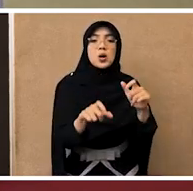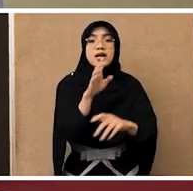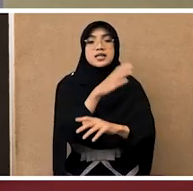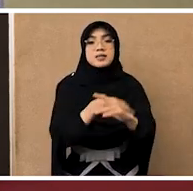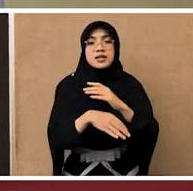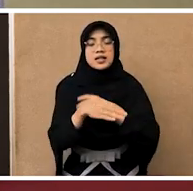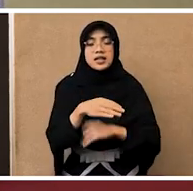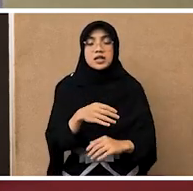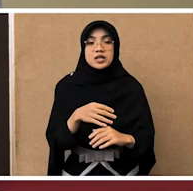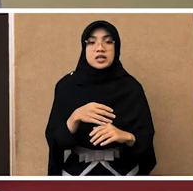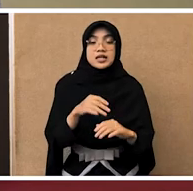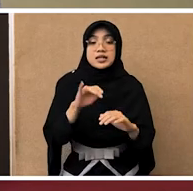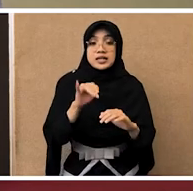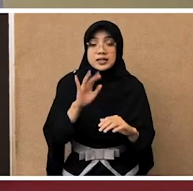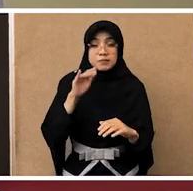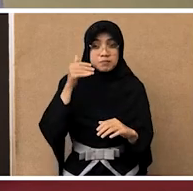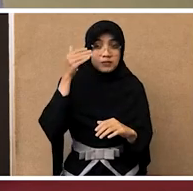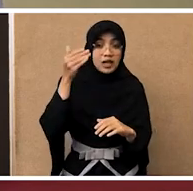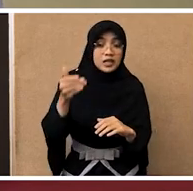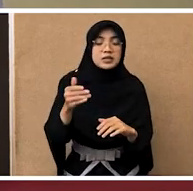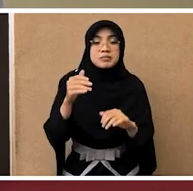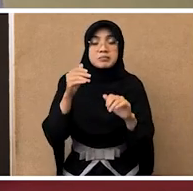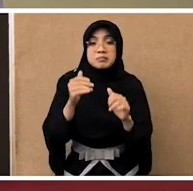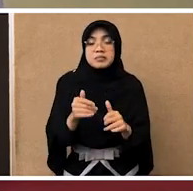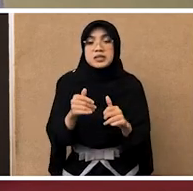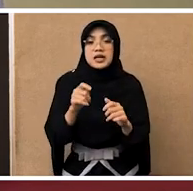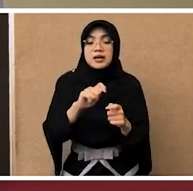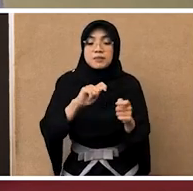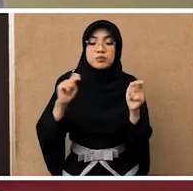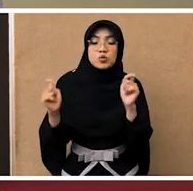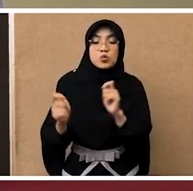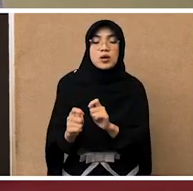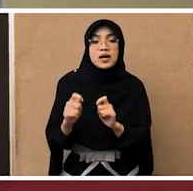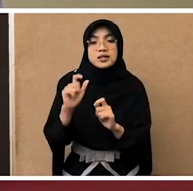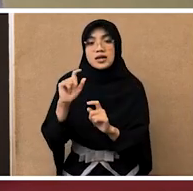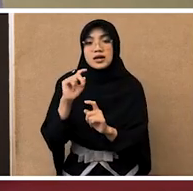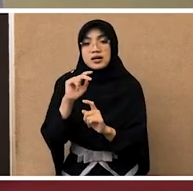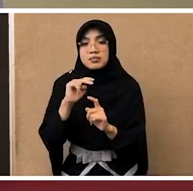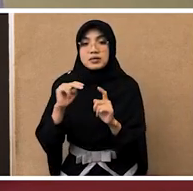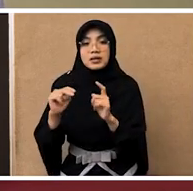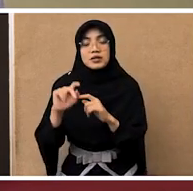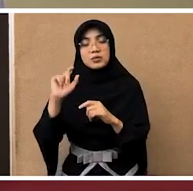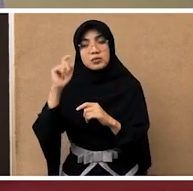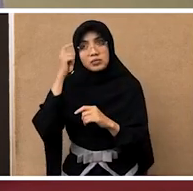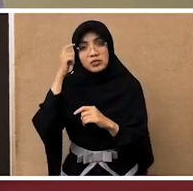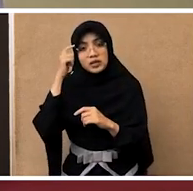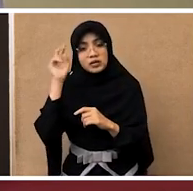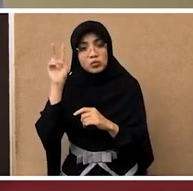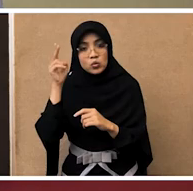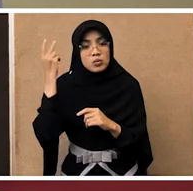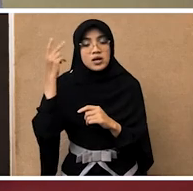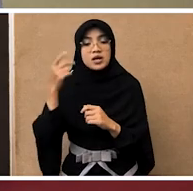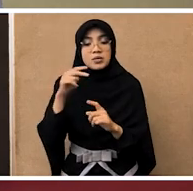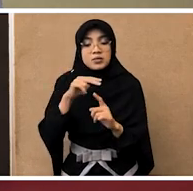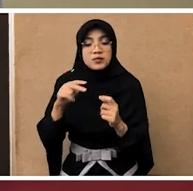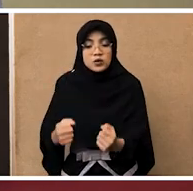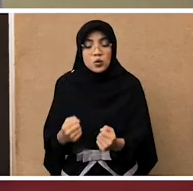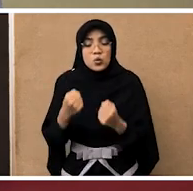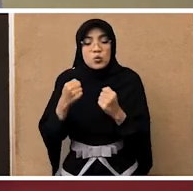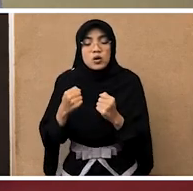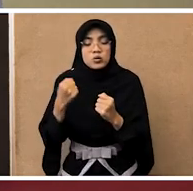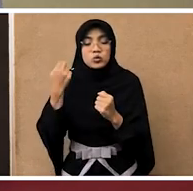penyandang disabilitas agar kemudian terjadi perubahan paradigma dan mereka punya perspektif yang kuat untuk